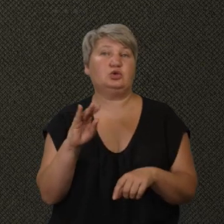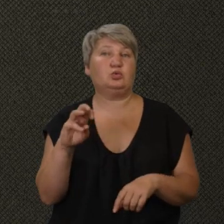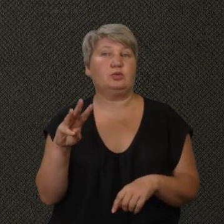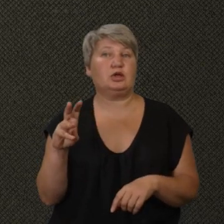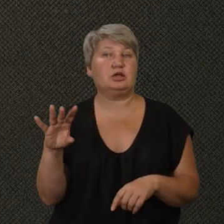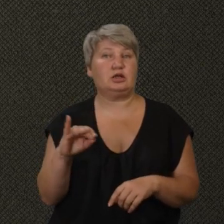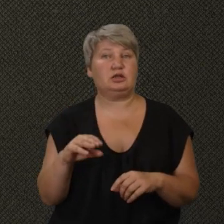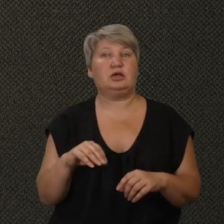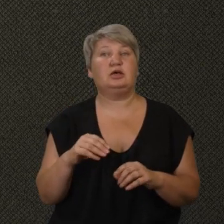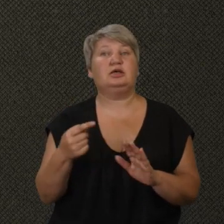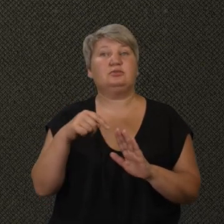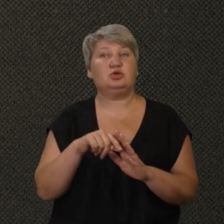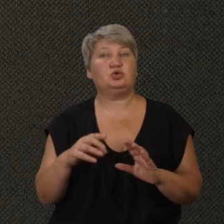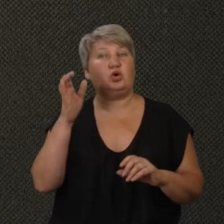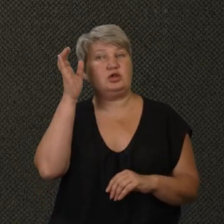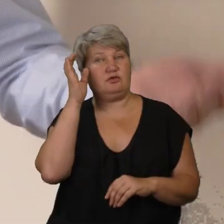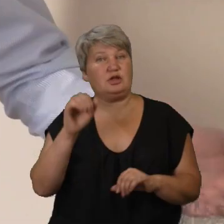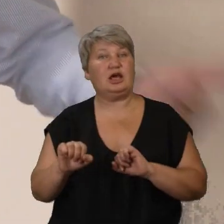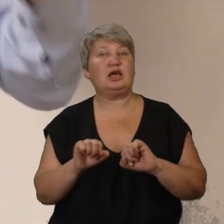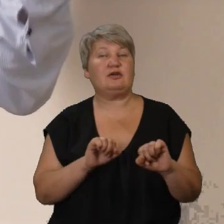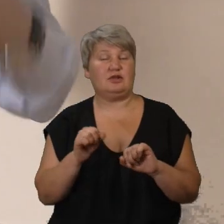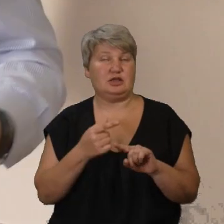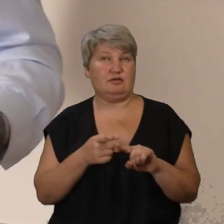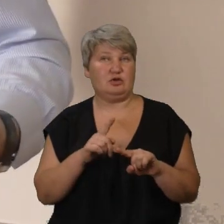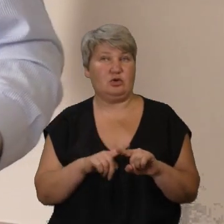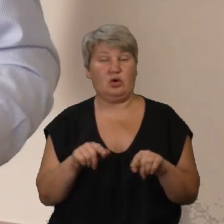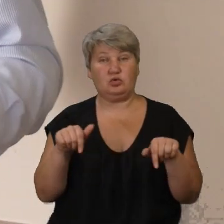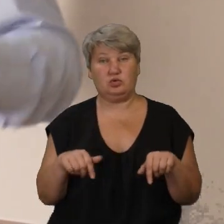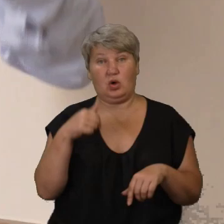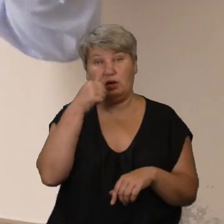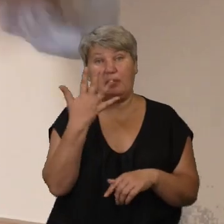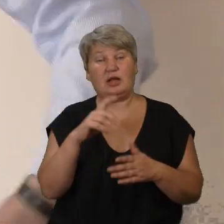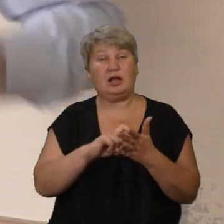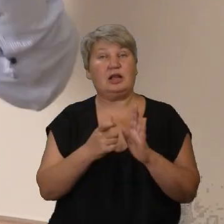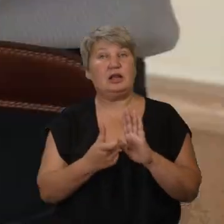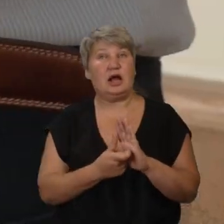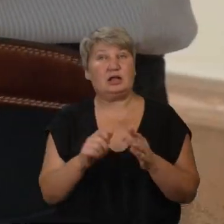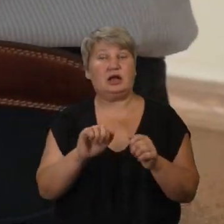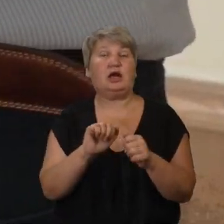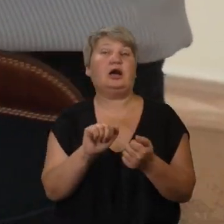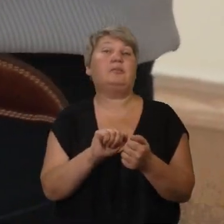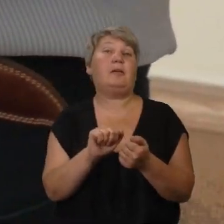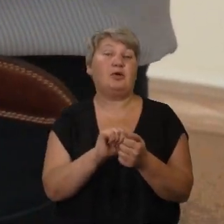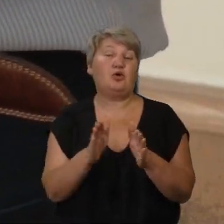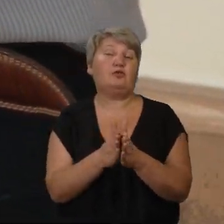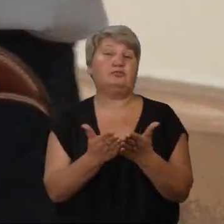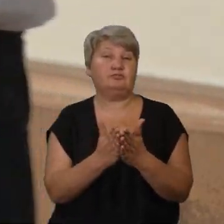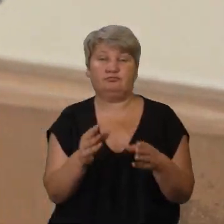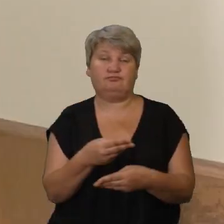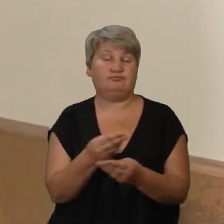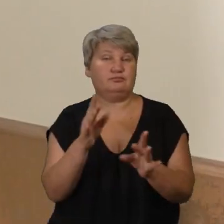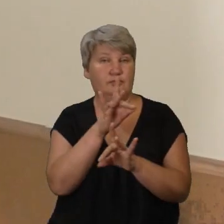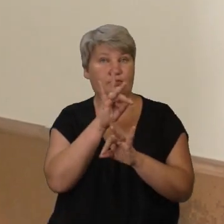змісту освіти та керівництва зазначеної установи цьогоріч прикарпатським п'ятикласникам паперових підручників зі світової літератури не видадуть